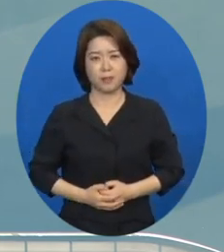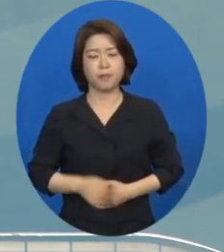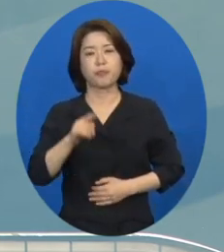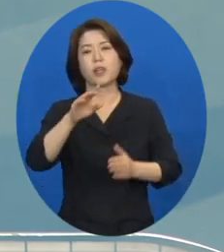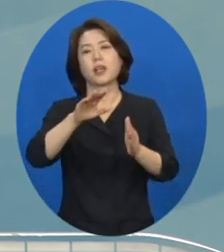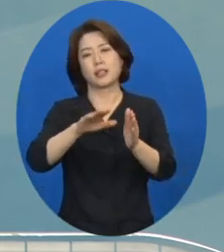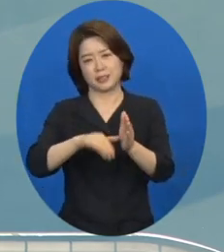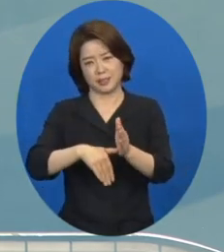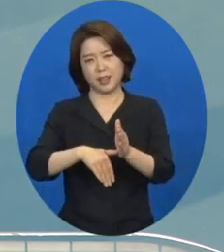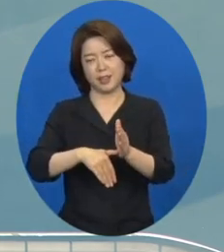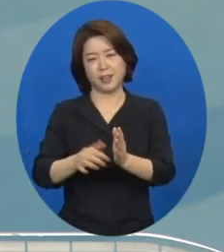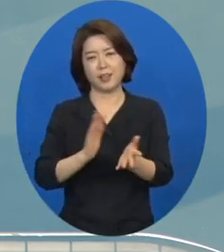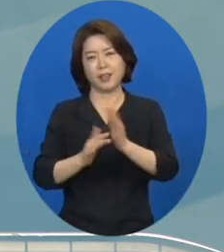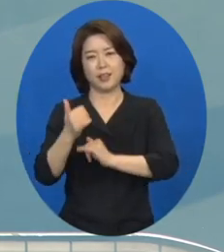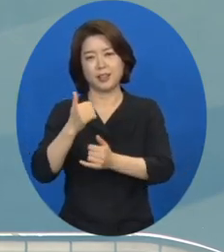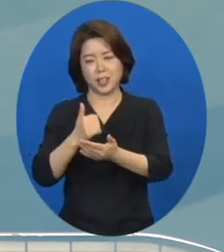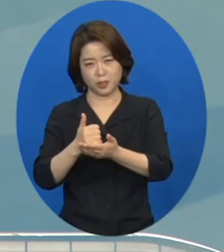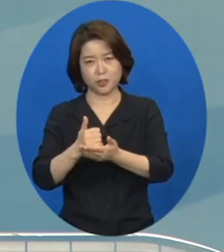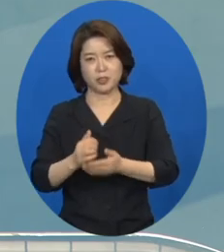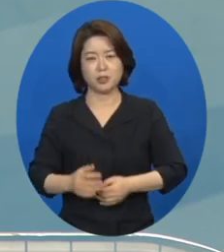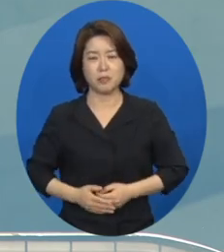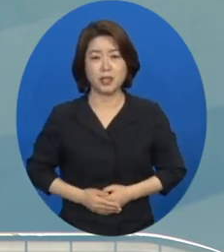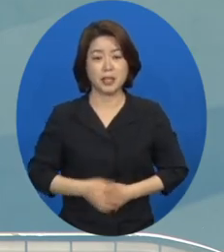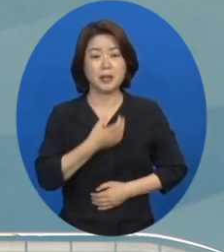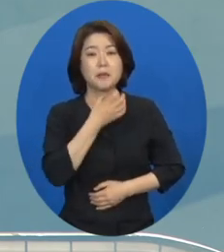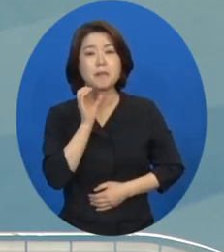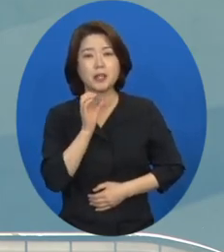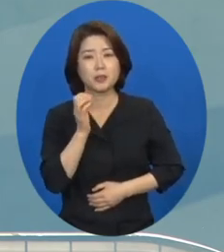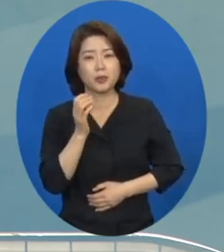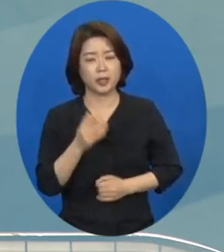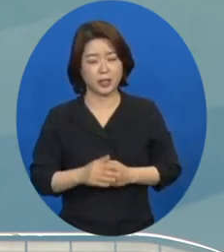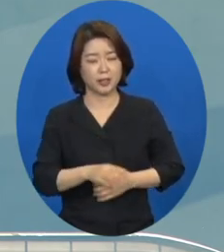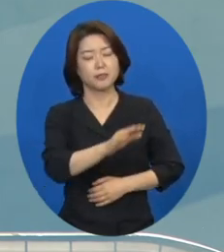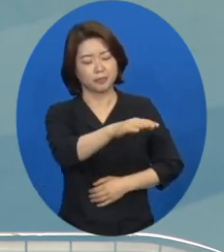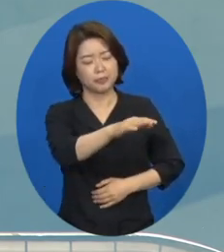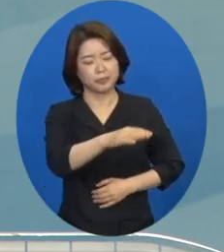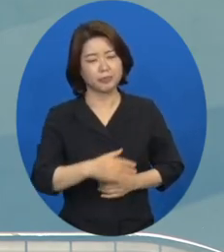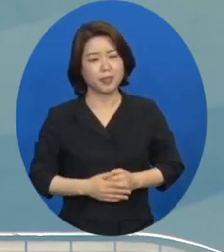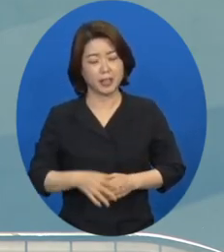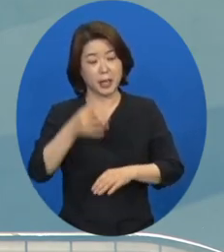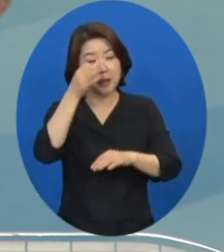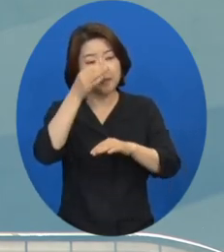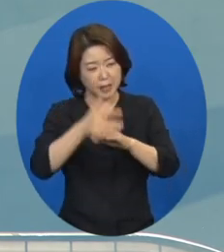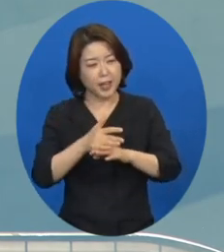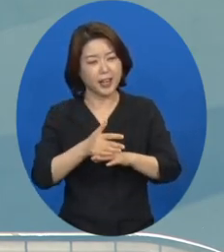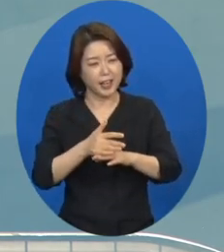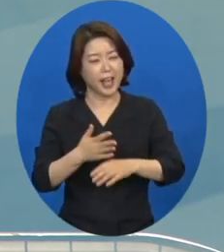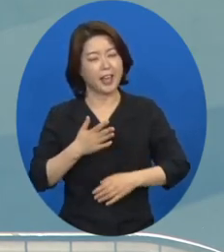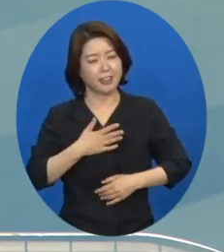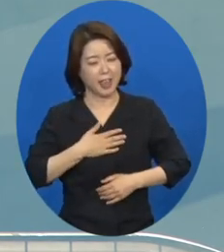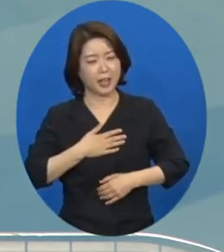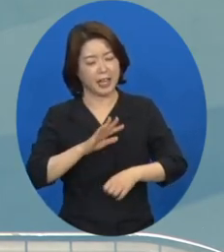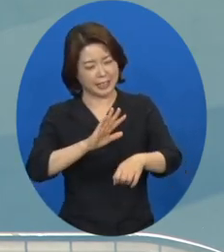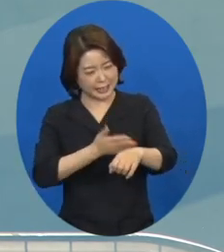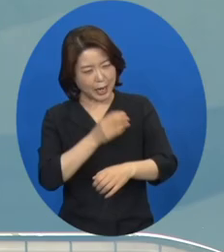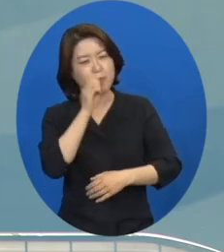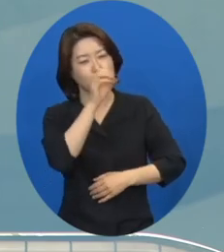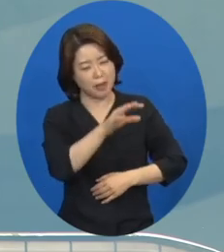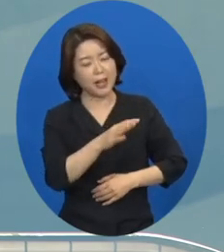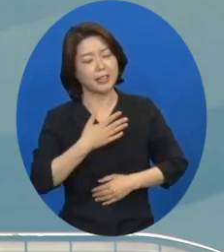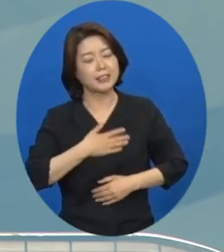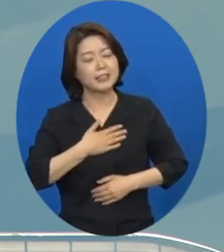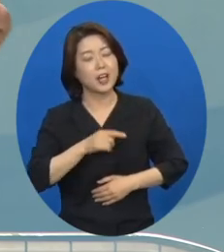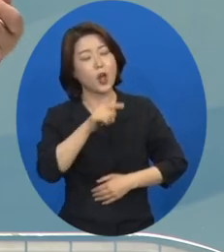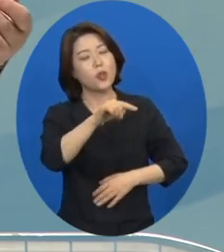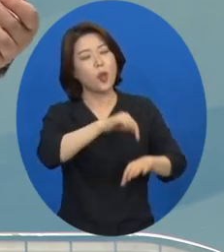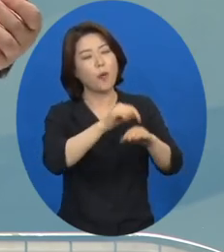그때 예수님께서 베드로에게, 그래 미안하다, 내가 잘못 말했다, 그래 내가